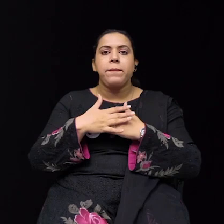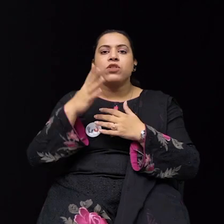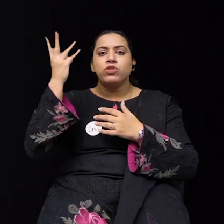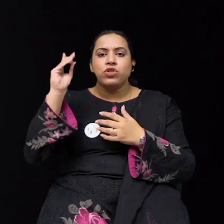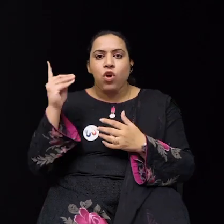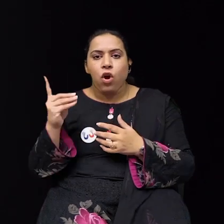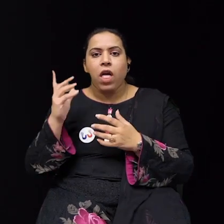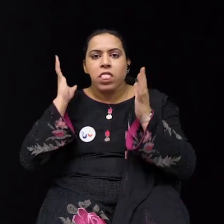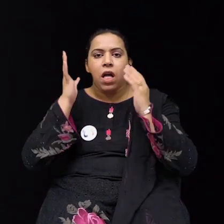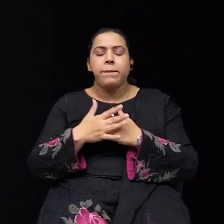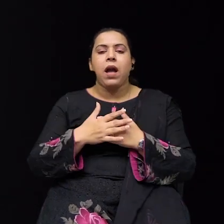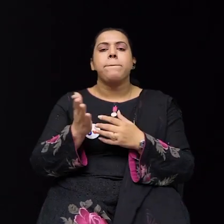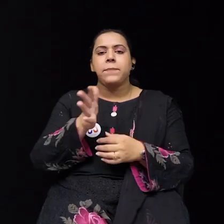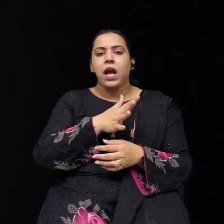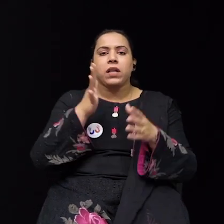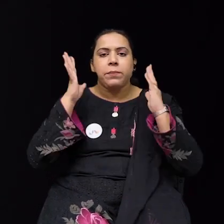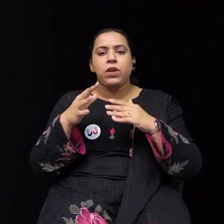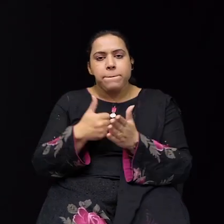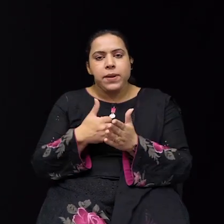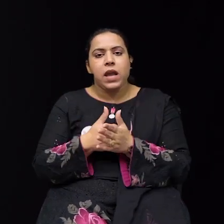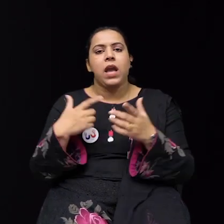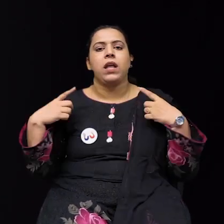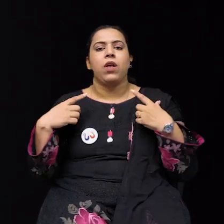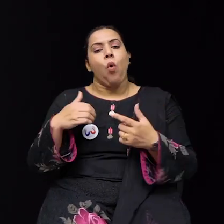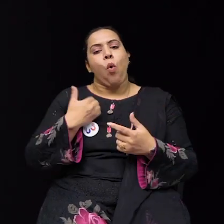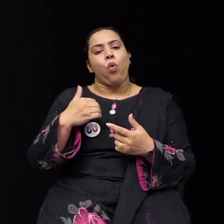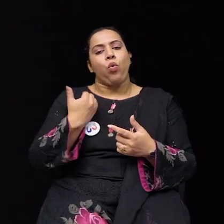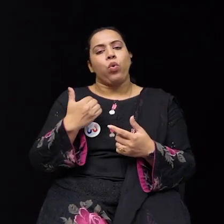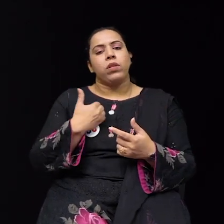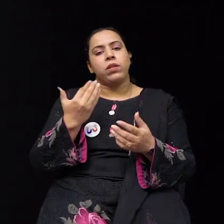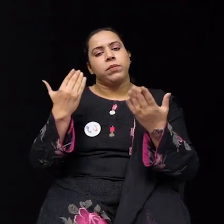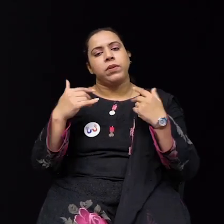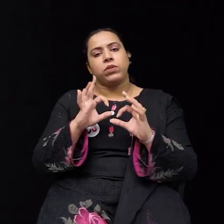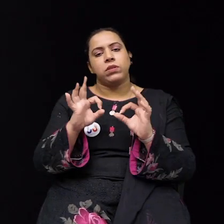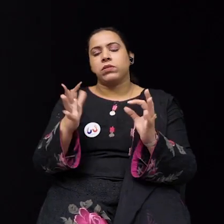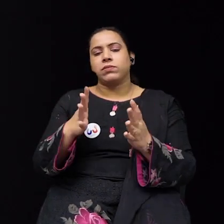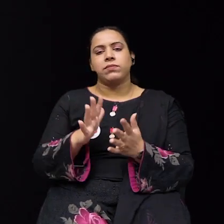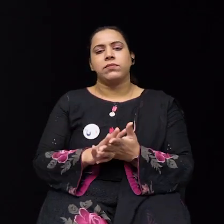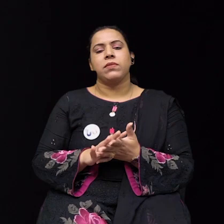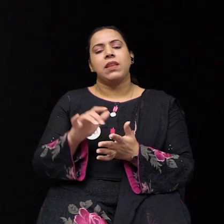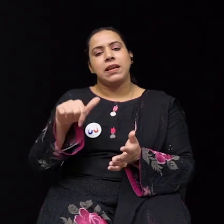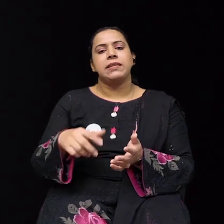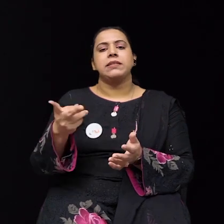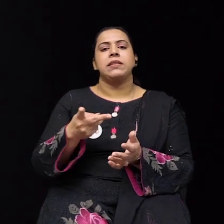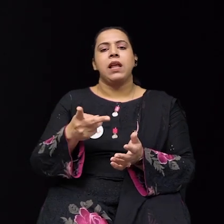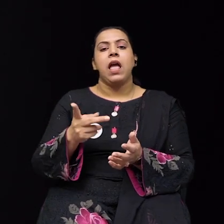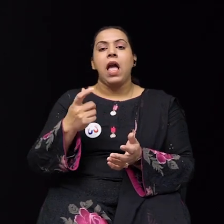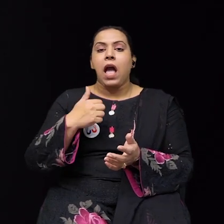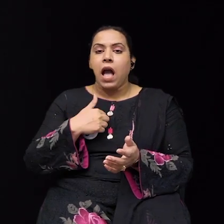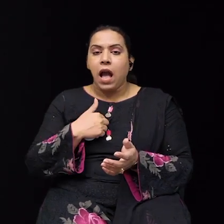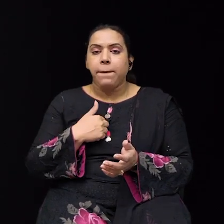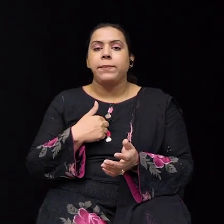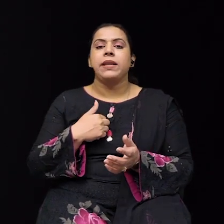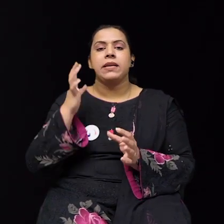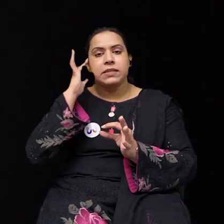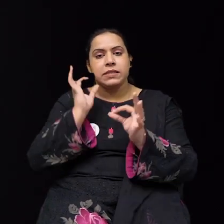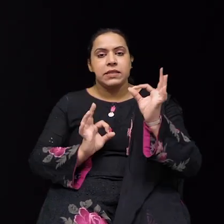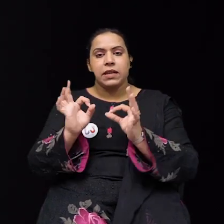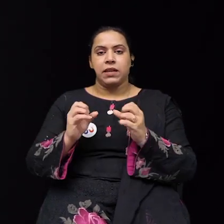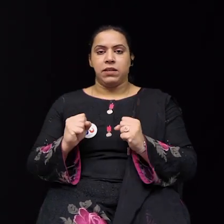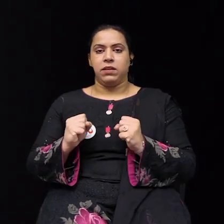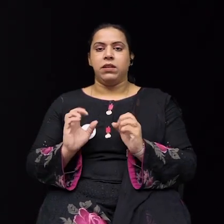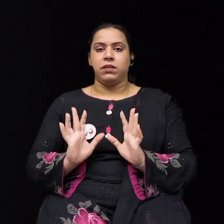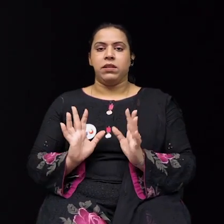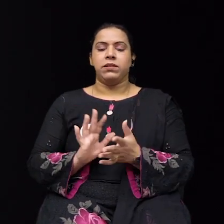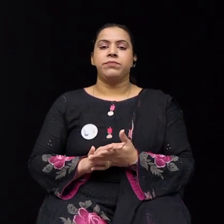بعد میں باقی نمازوں کے لیے محنت کرنی ہوتی ہے، وہ خود بخود ادا نہیں ہو جاتی. اسی طرح سے آپ کو اپنی صحت کے لیے بھی دھیان کرنا